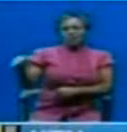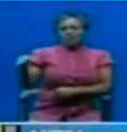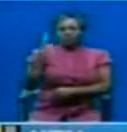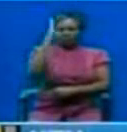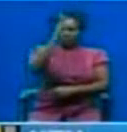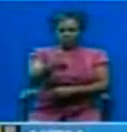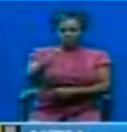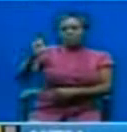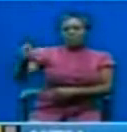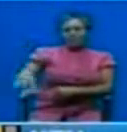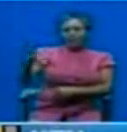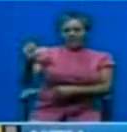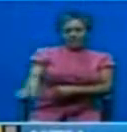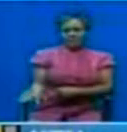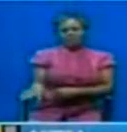kuelekea sokoni.